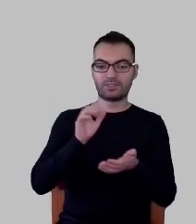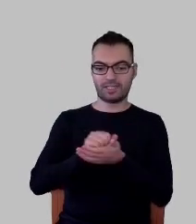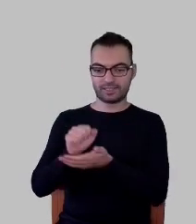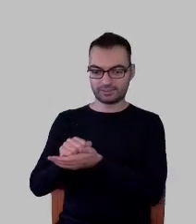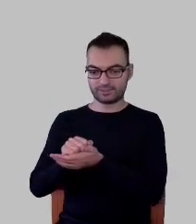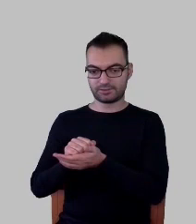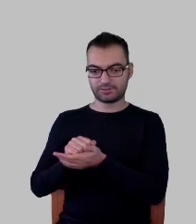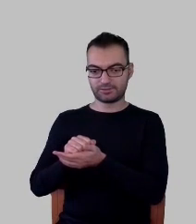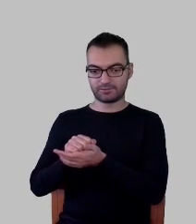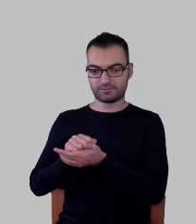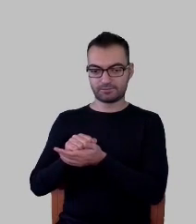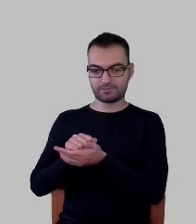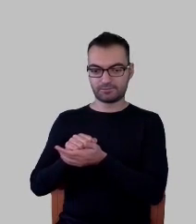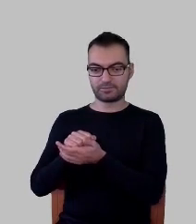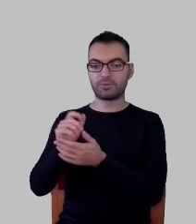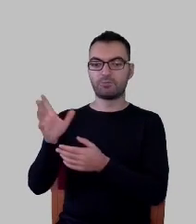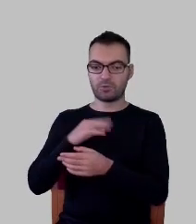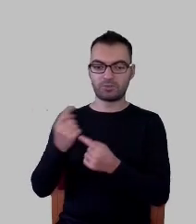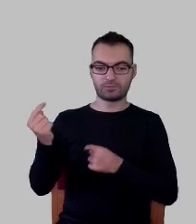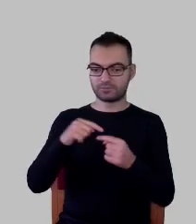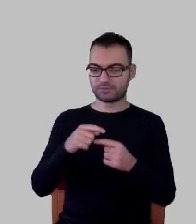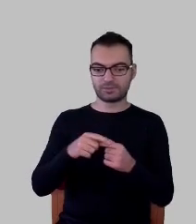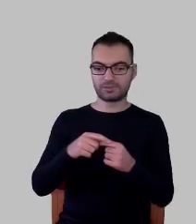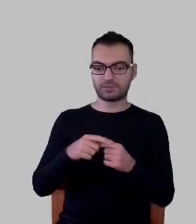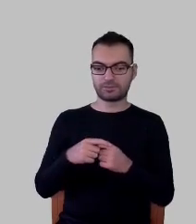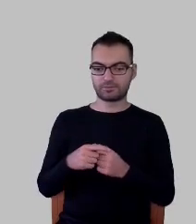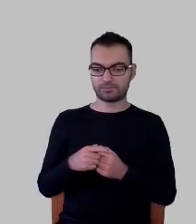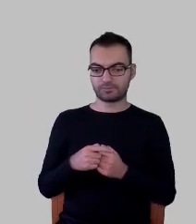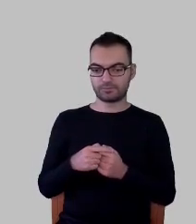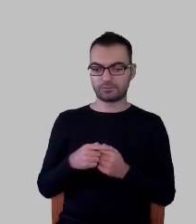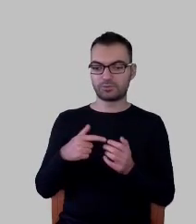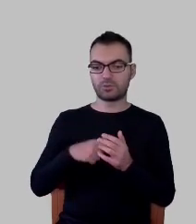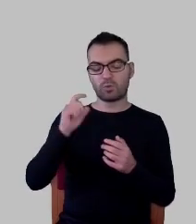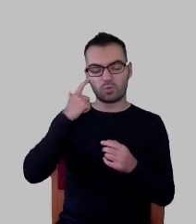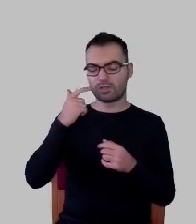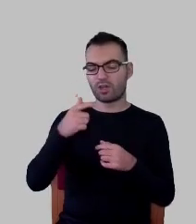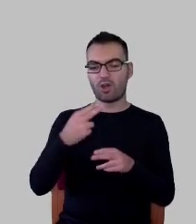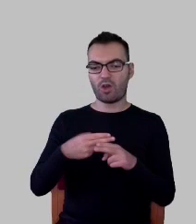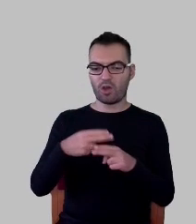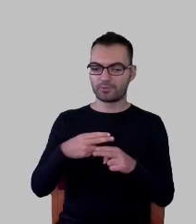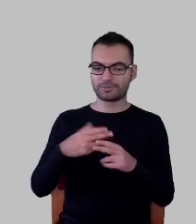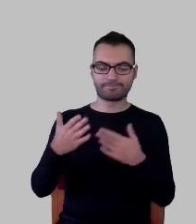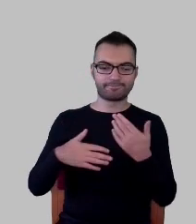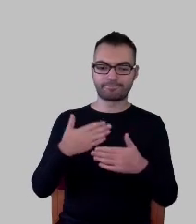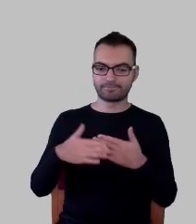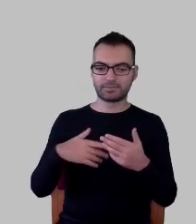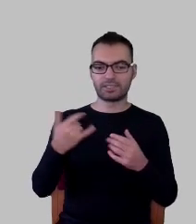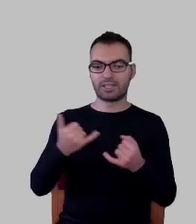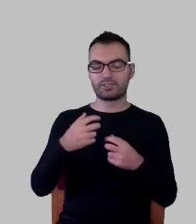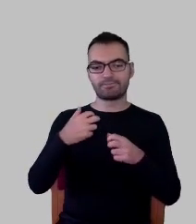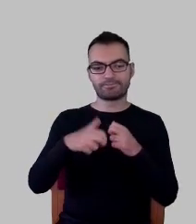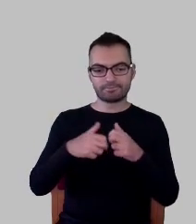zajęciach się pojawiały, nie ma. Są to głównie takie choroby, w których przebiegu jest